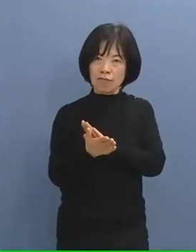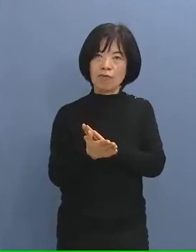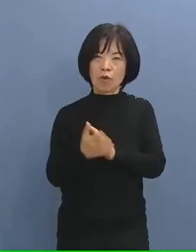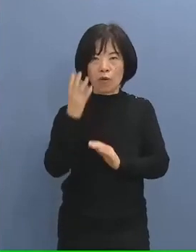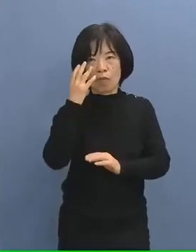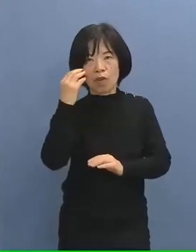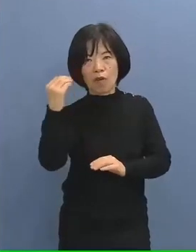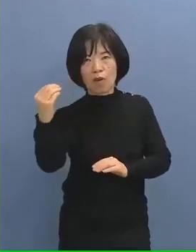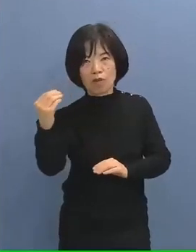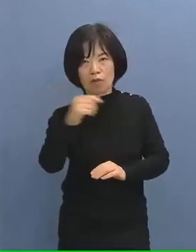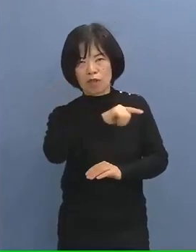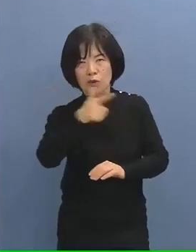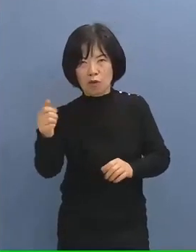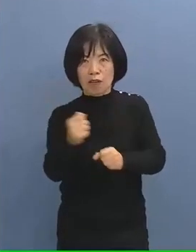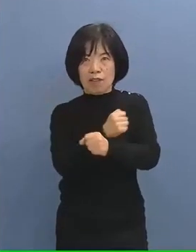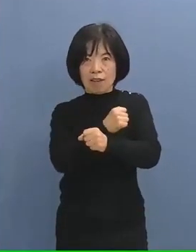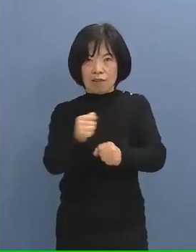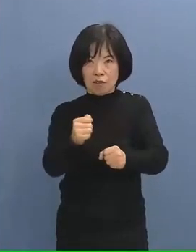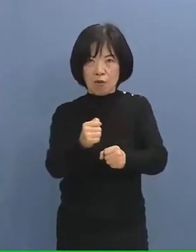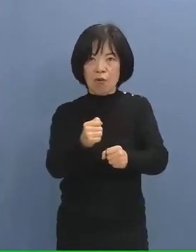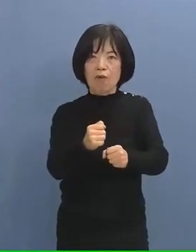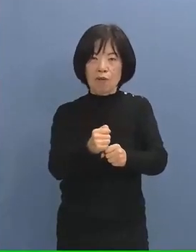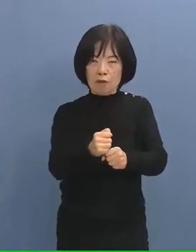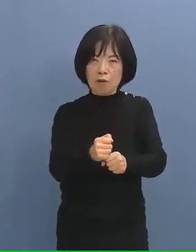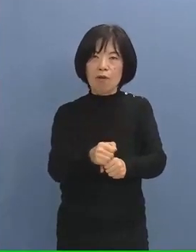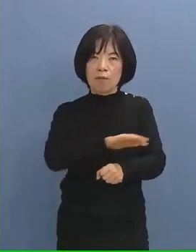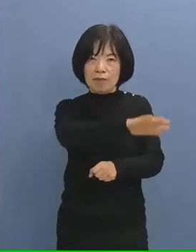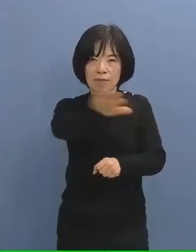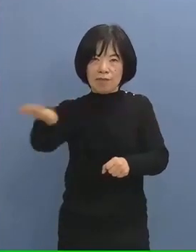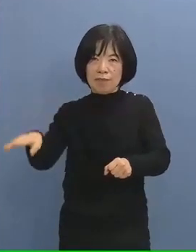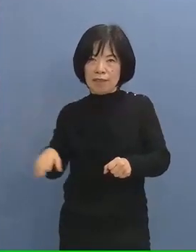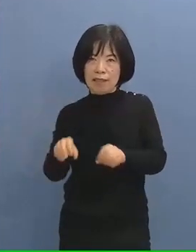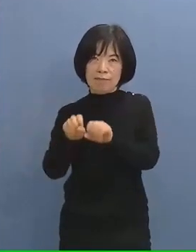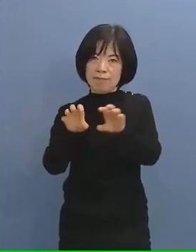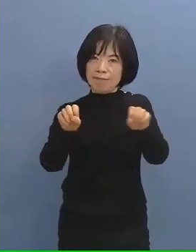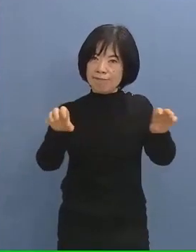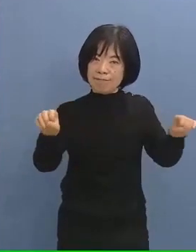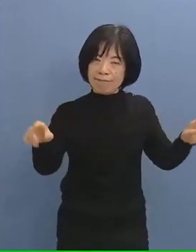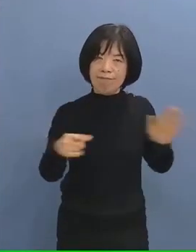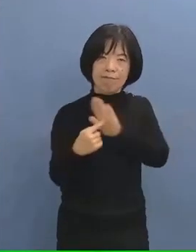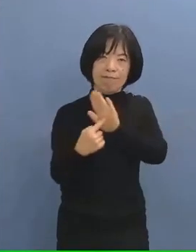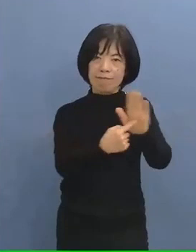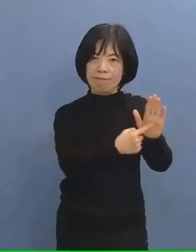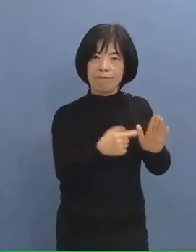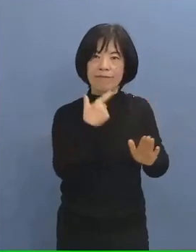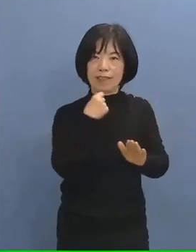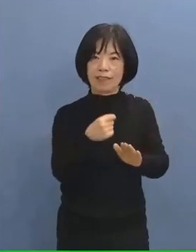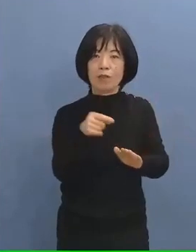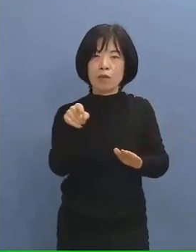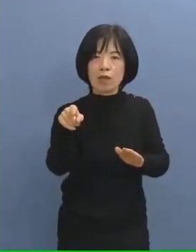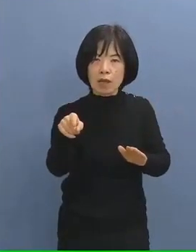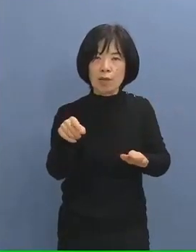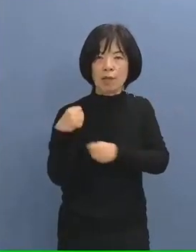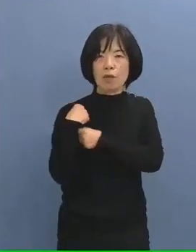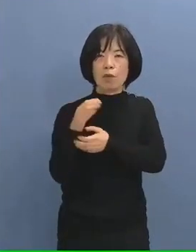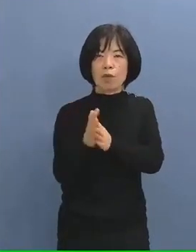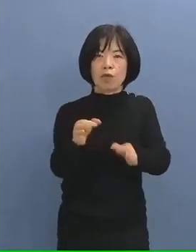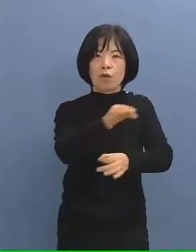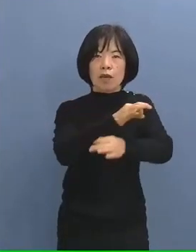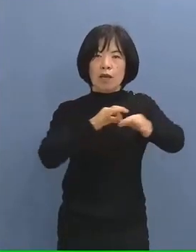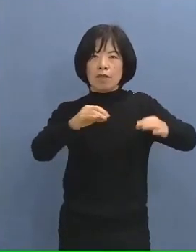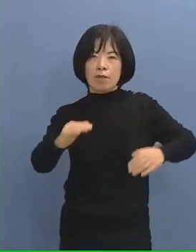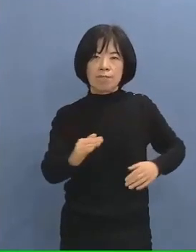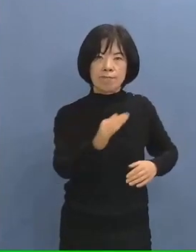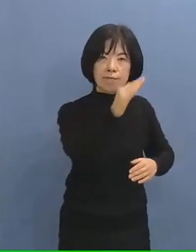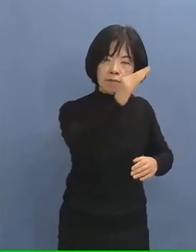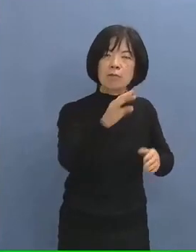の大きなところですから、そこを発信していくということがこれからの兵庫の経済活性化にも大事ですので、そ